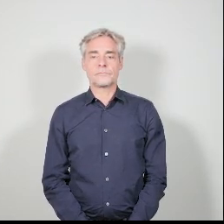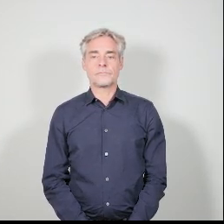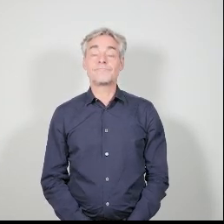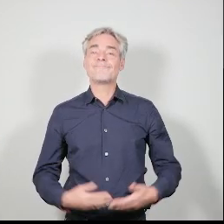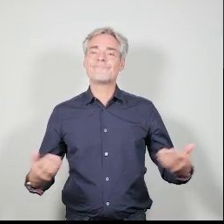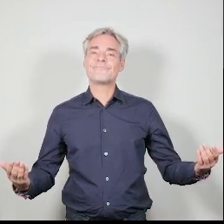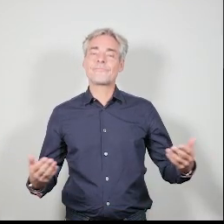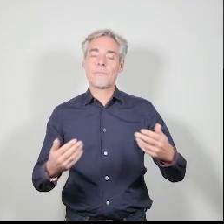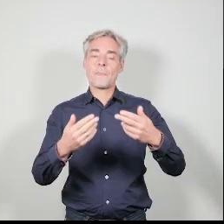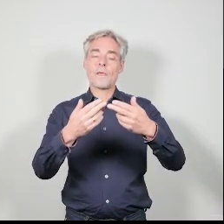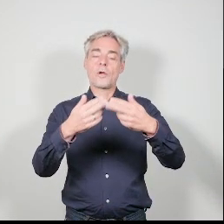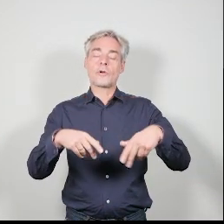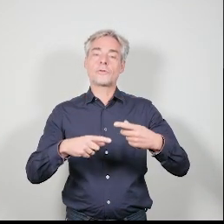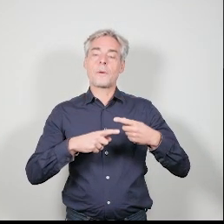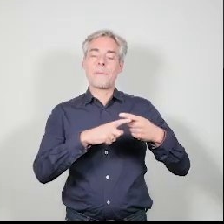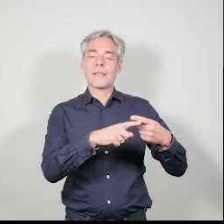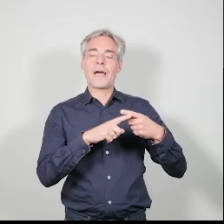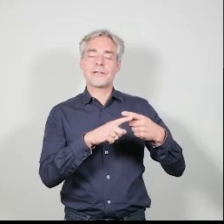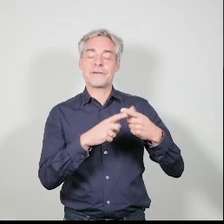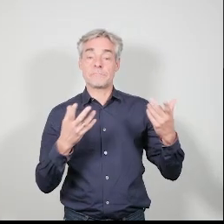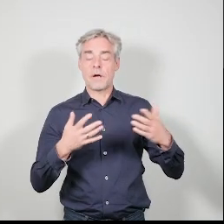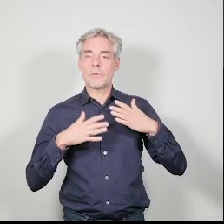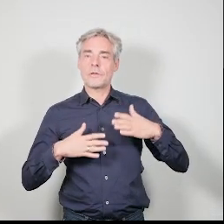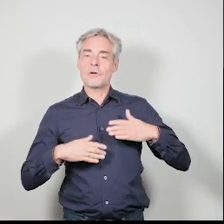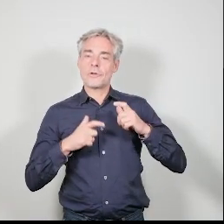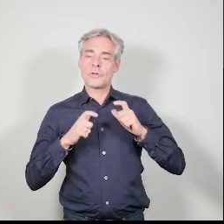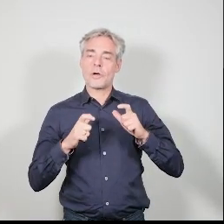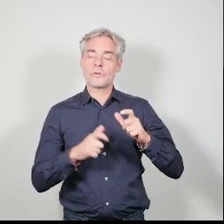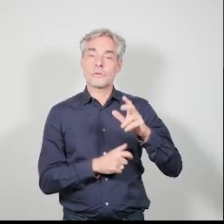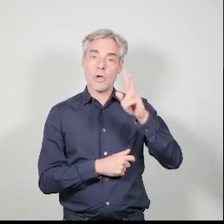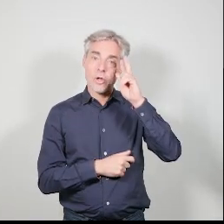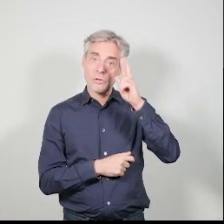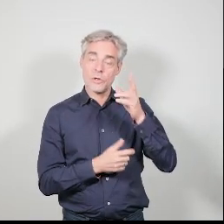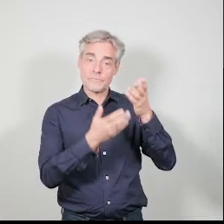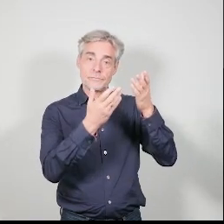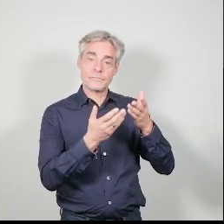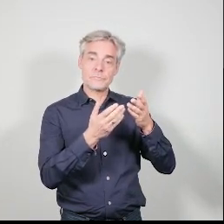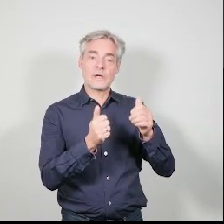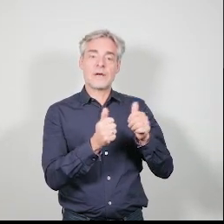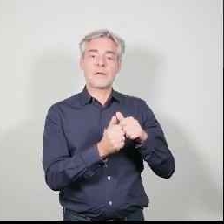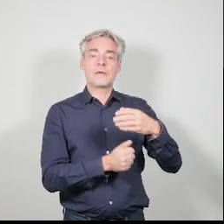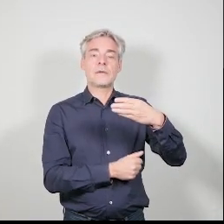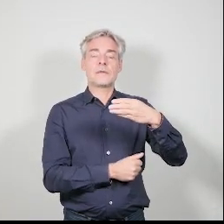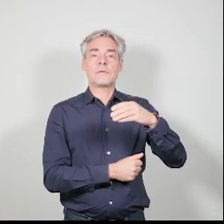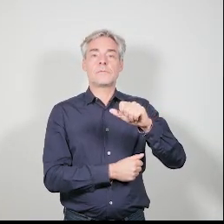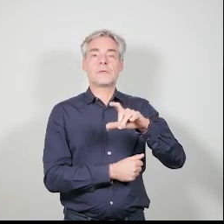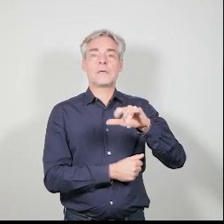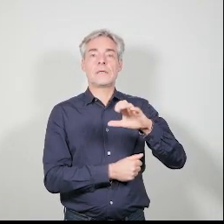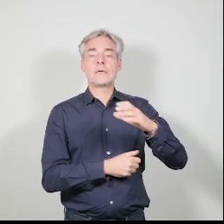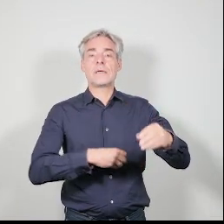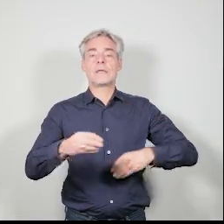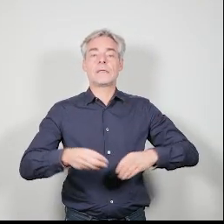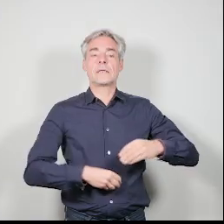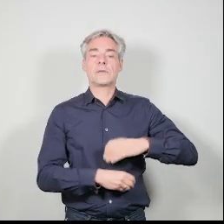Temps d'introduction partagé et j'ai la chance et l'honneur de pouvoir partager ce temps d'introduction avec Maëlys Lebaillon, directeur